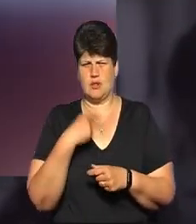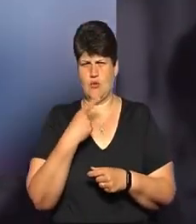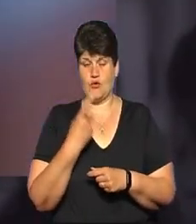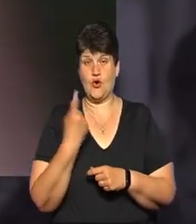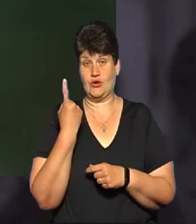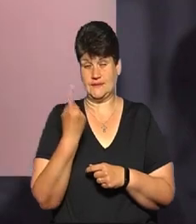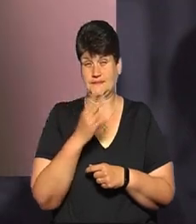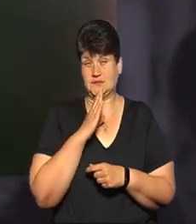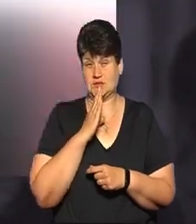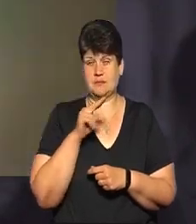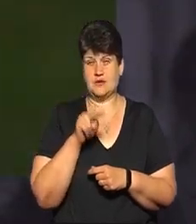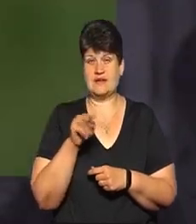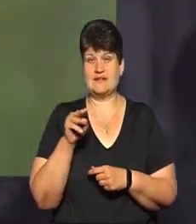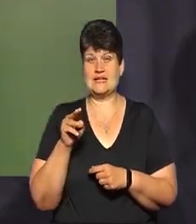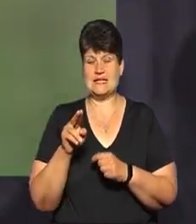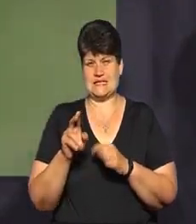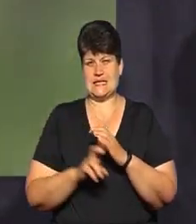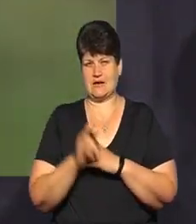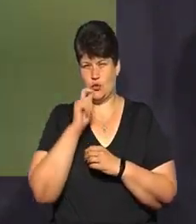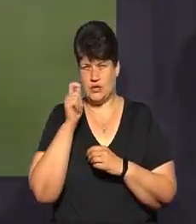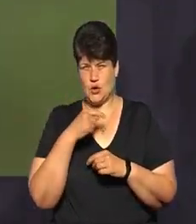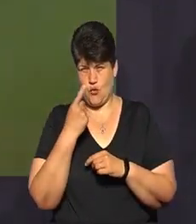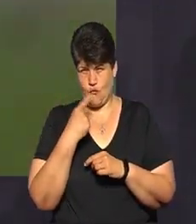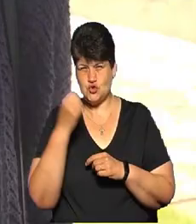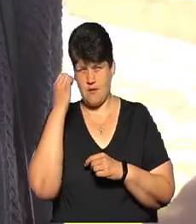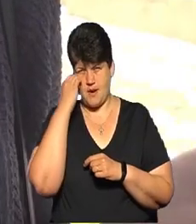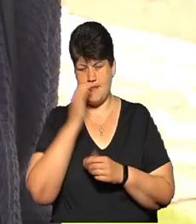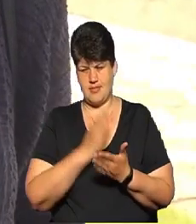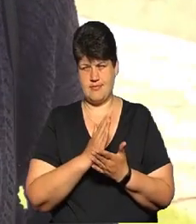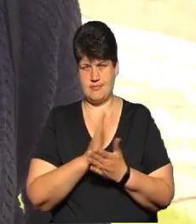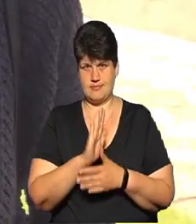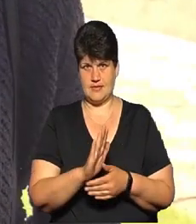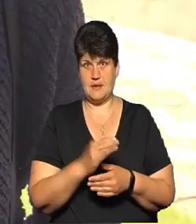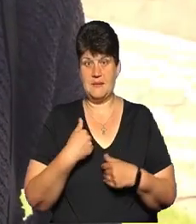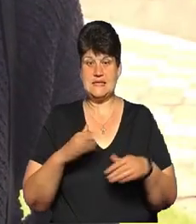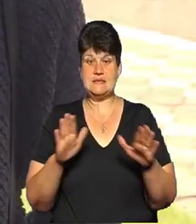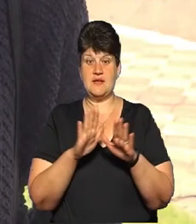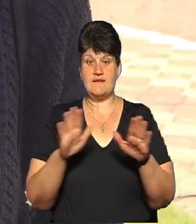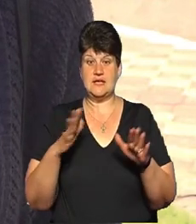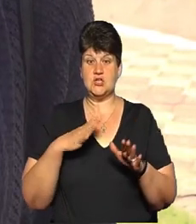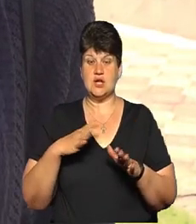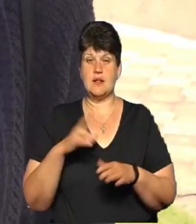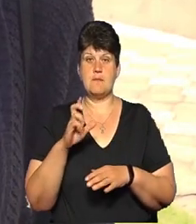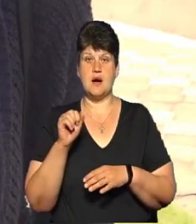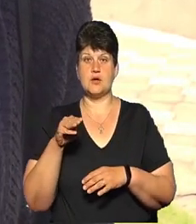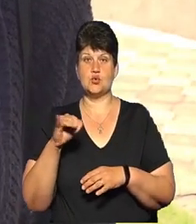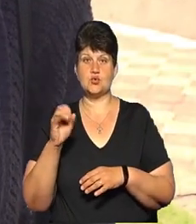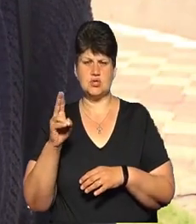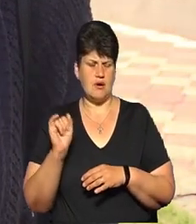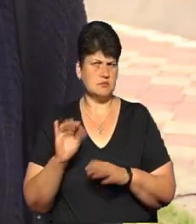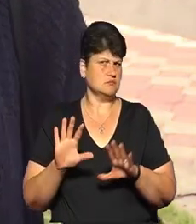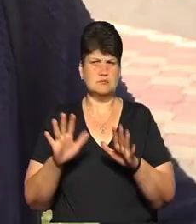Української православної церкви Анастасія Кандиріна розповідає, що пам'ятає. Ми собі співали, чекали батюшку. От, тоді в якийсь